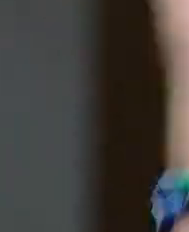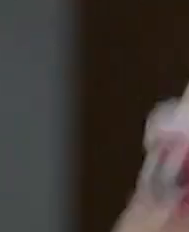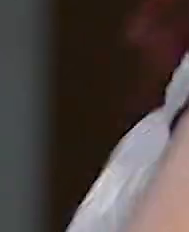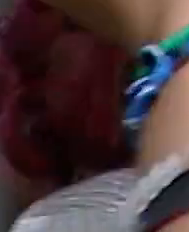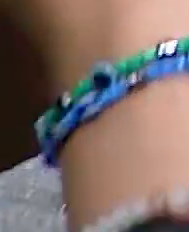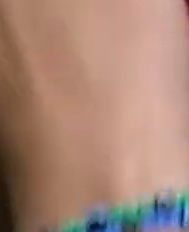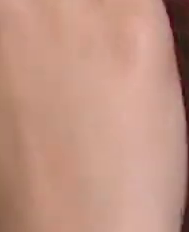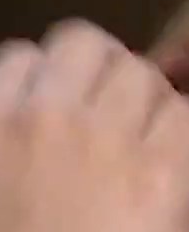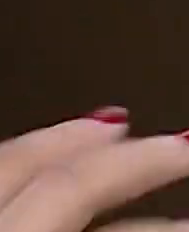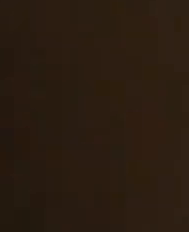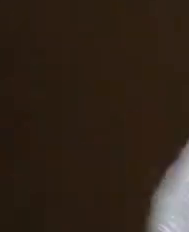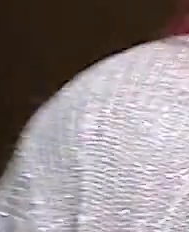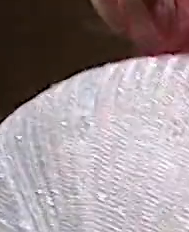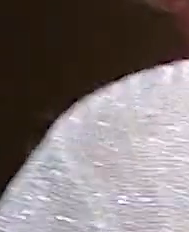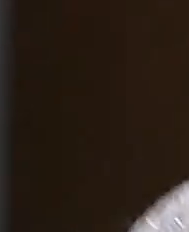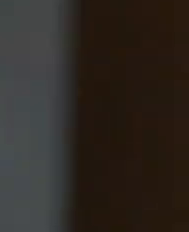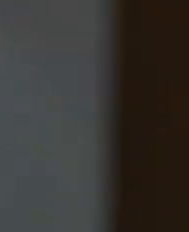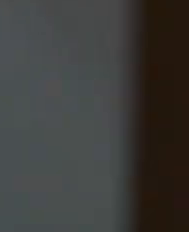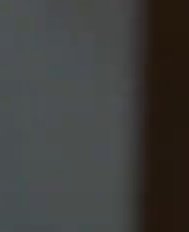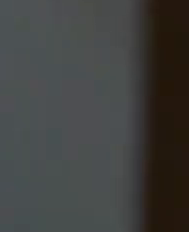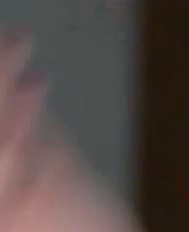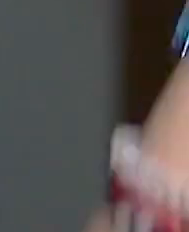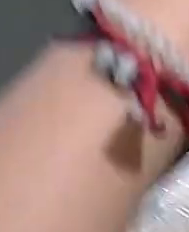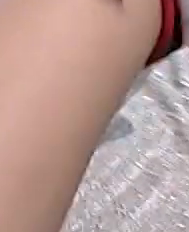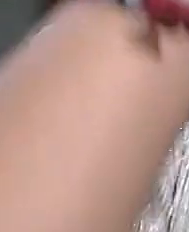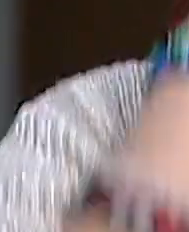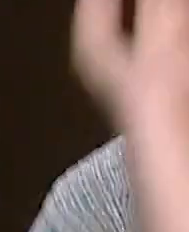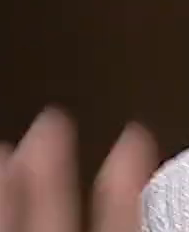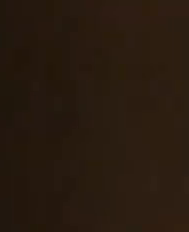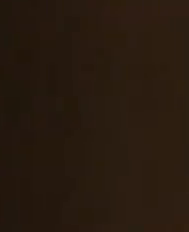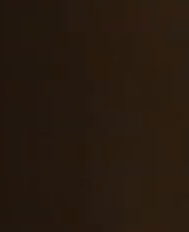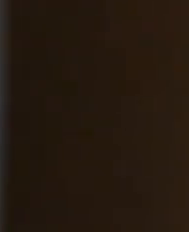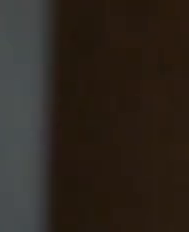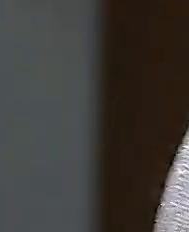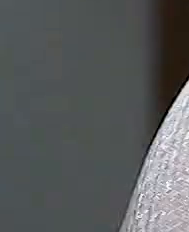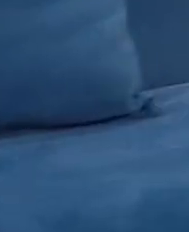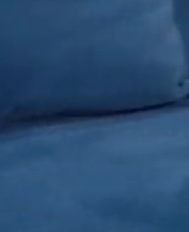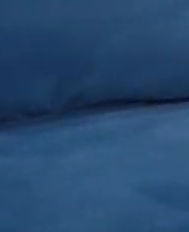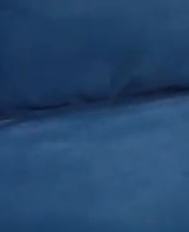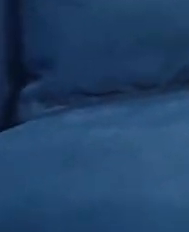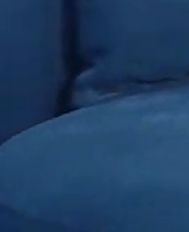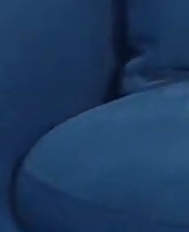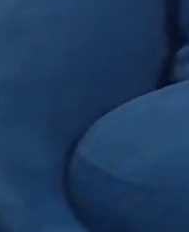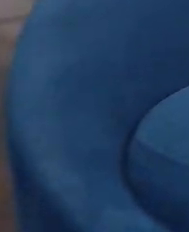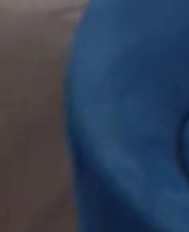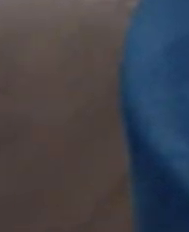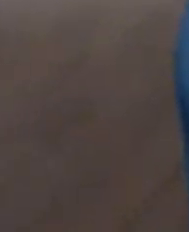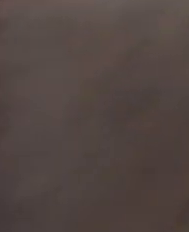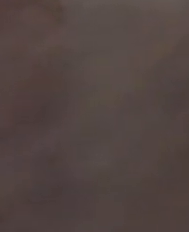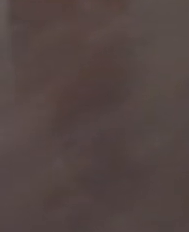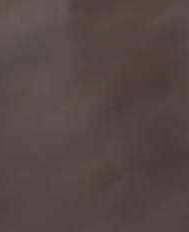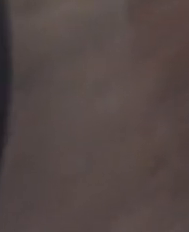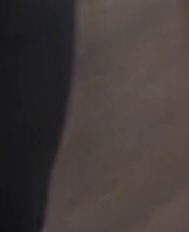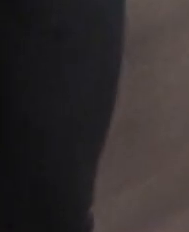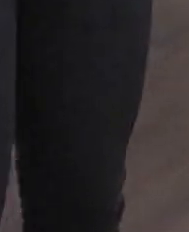ويقولوا على شعري السايح قال لي وكمان فاتح، وانا مهما